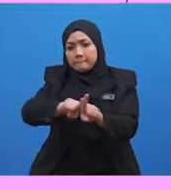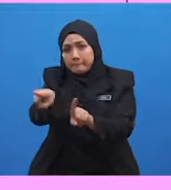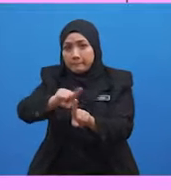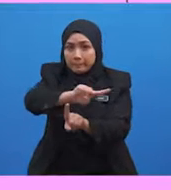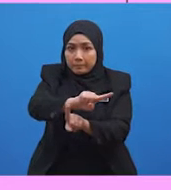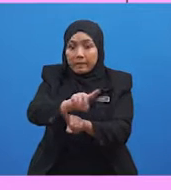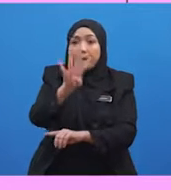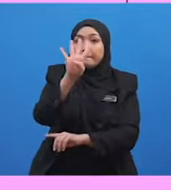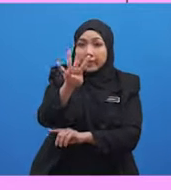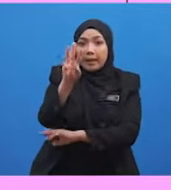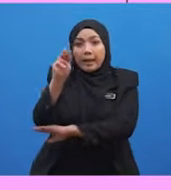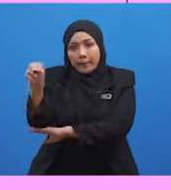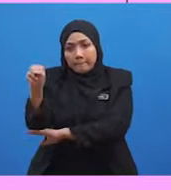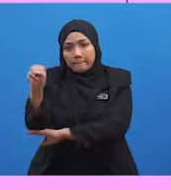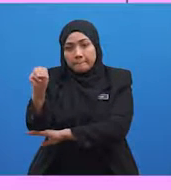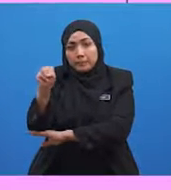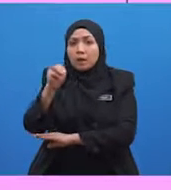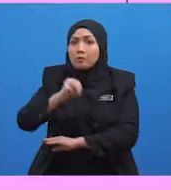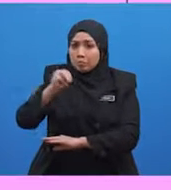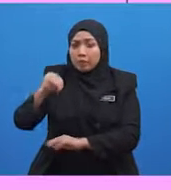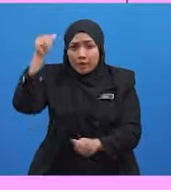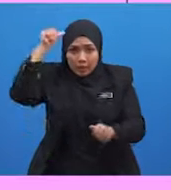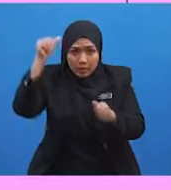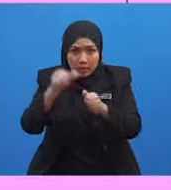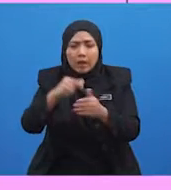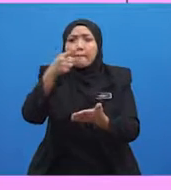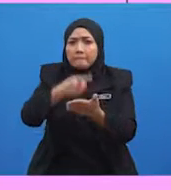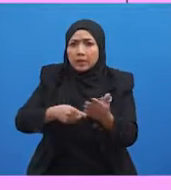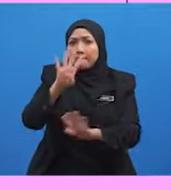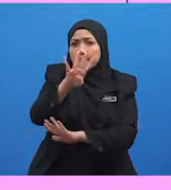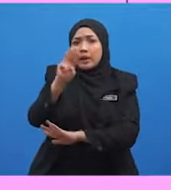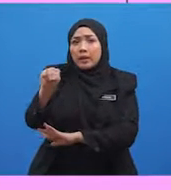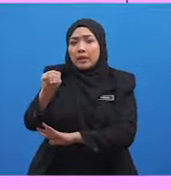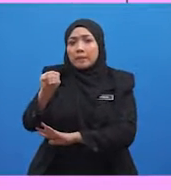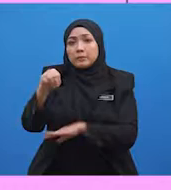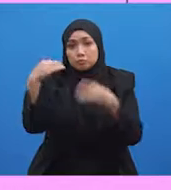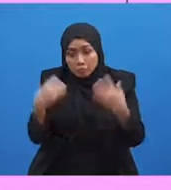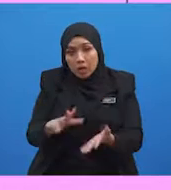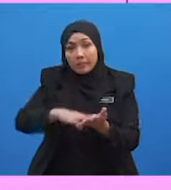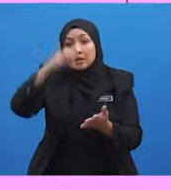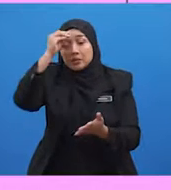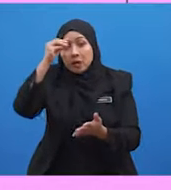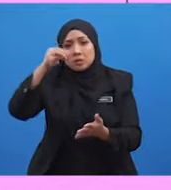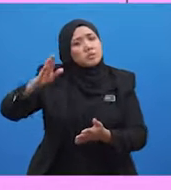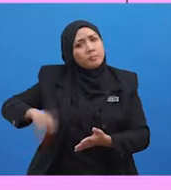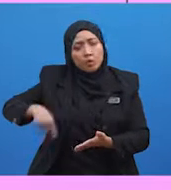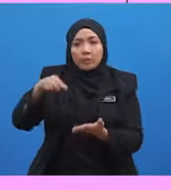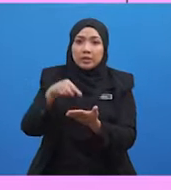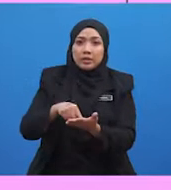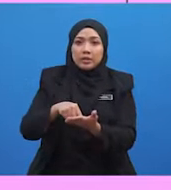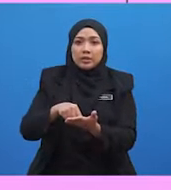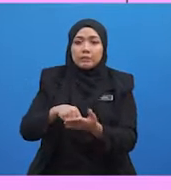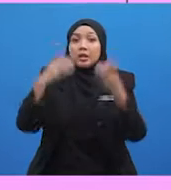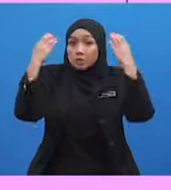4M. Ingat tak lagi pelajar 4M yang telah cikgu ajar sebelum ini? Okey, cikgu ulang